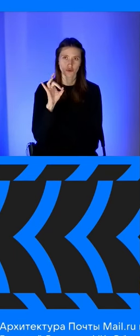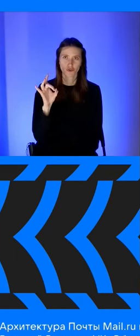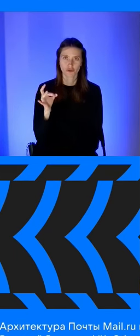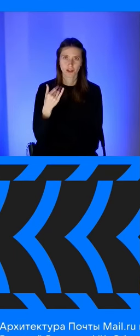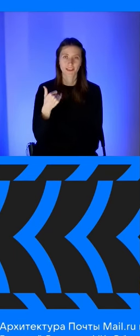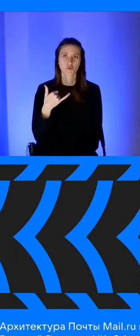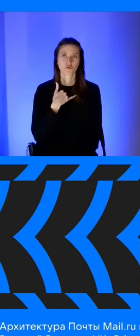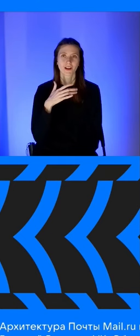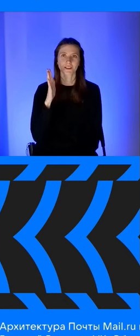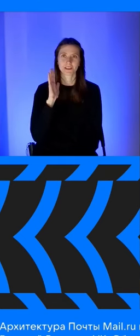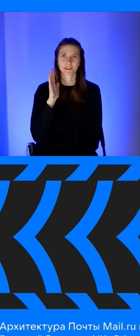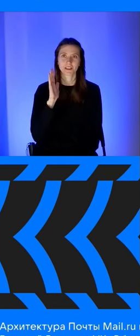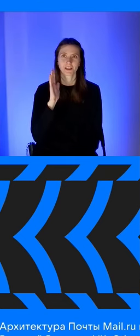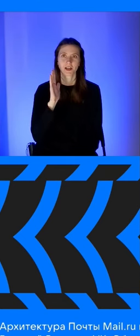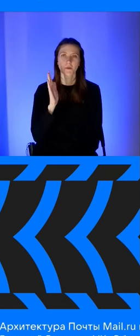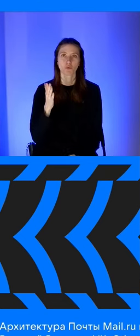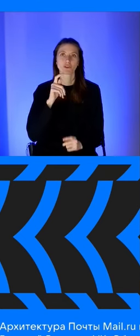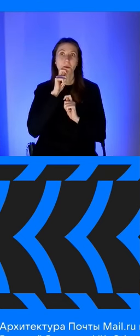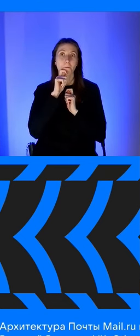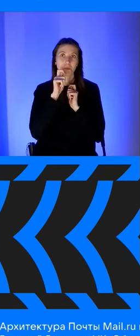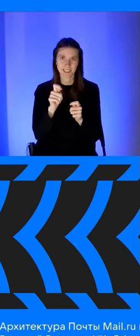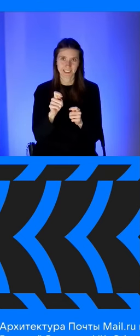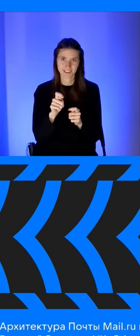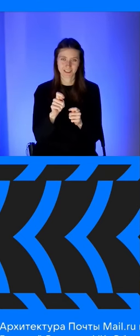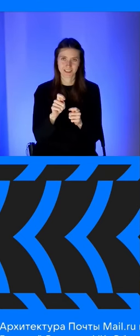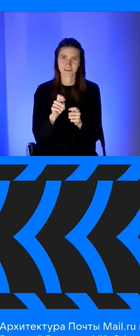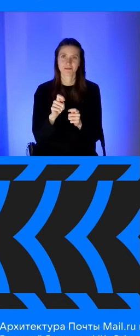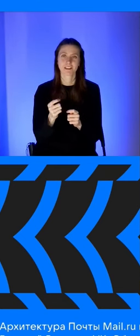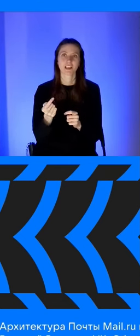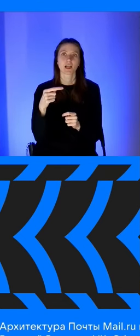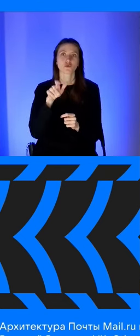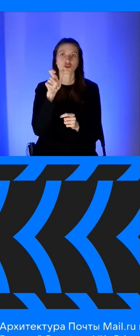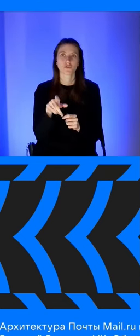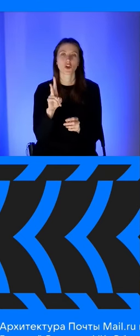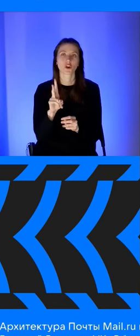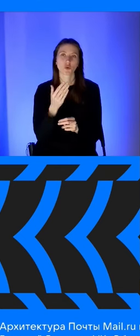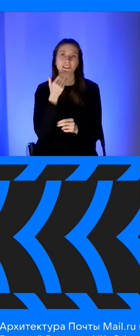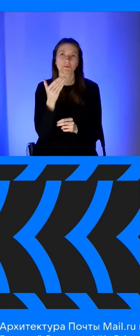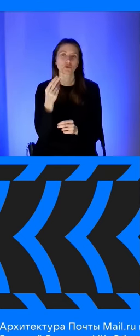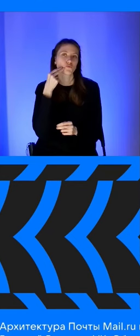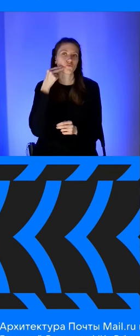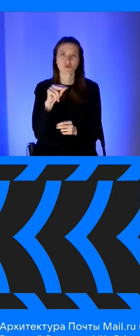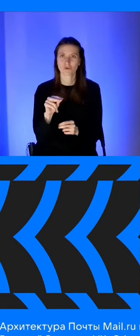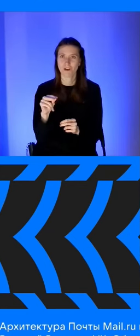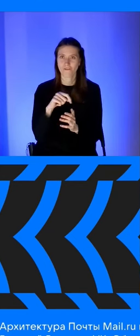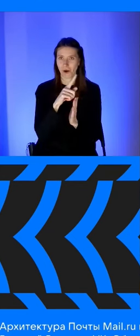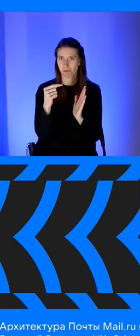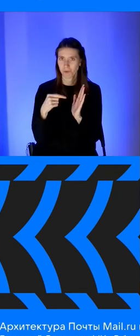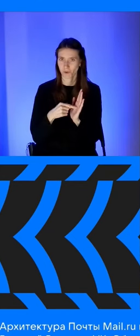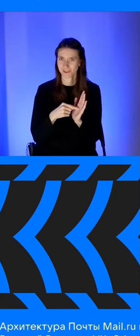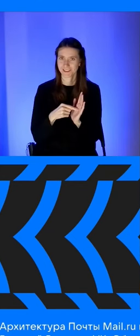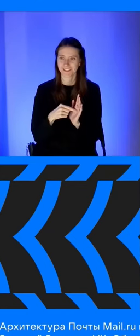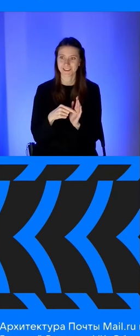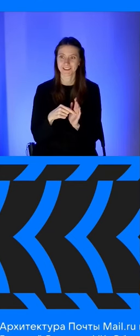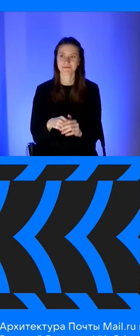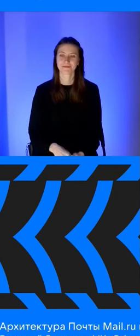лучший вопрос от вас. Что? У вас приз. Приз? На да. Вопросы? Да, приз. Василий, приз. У вас приз